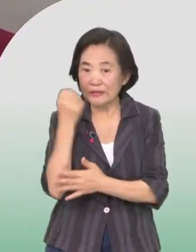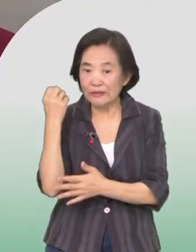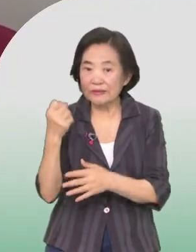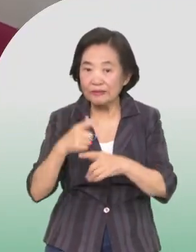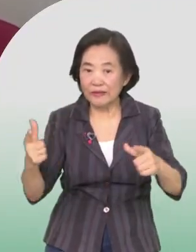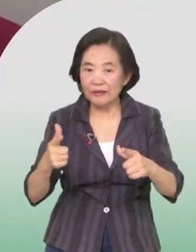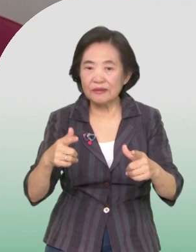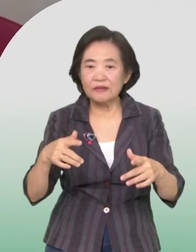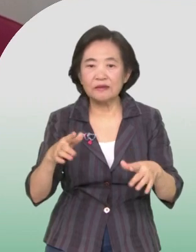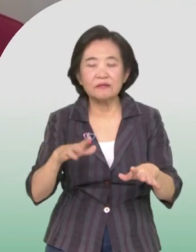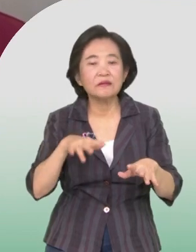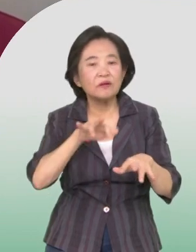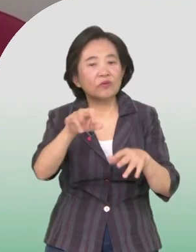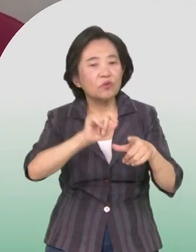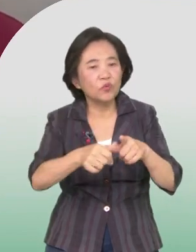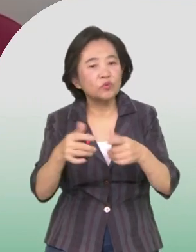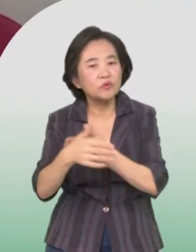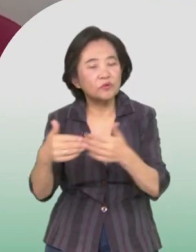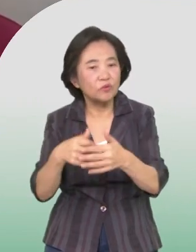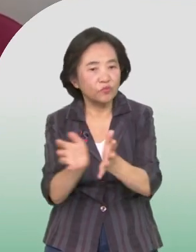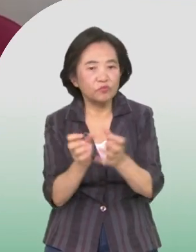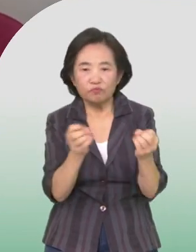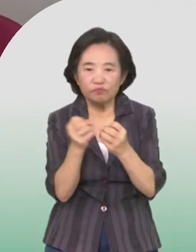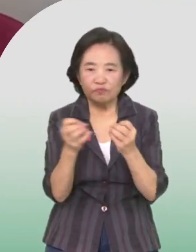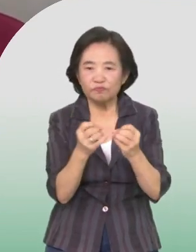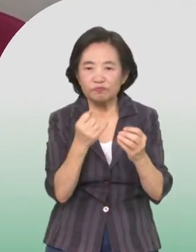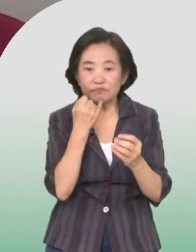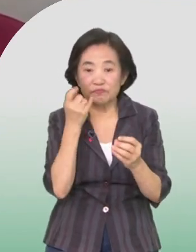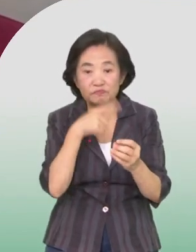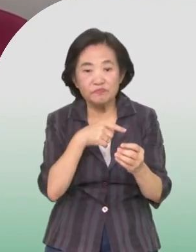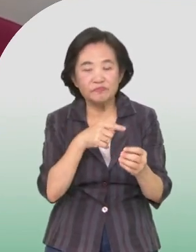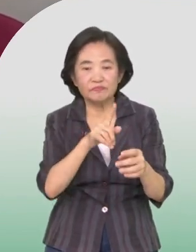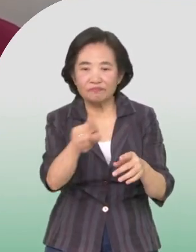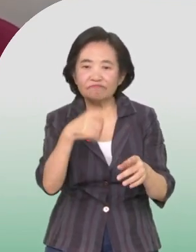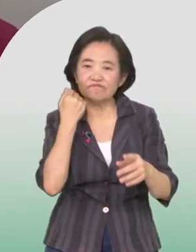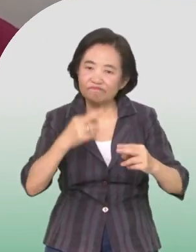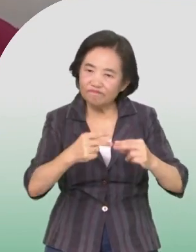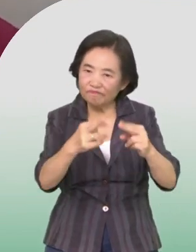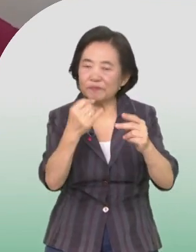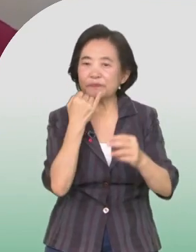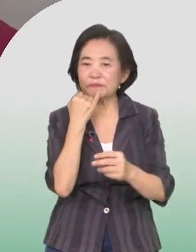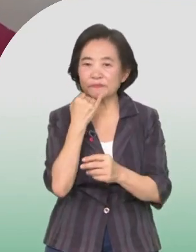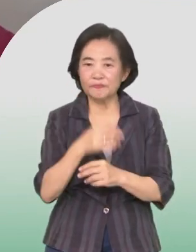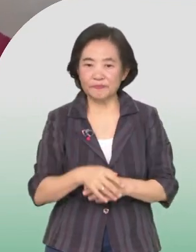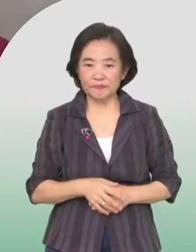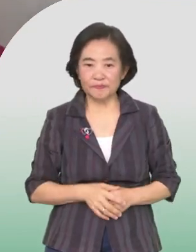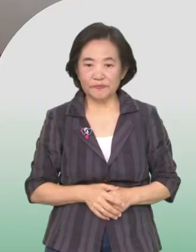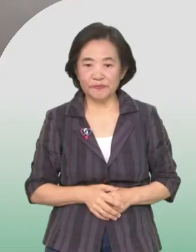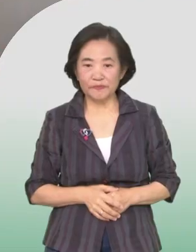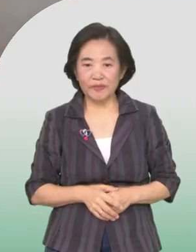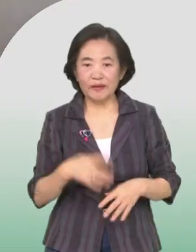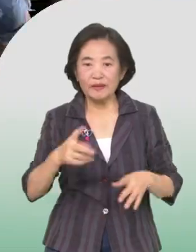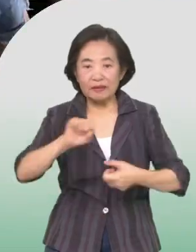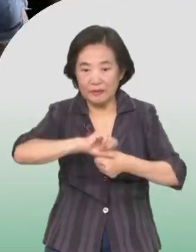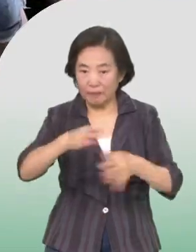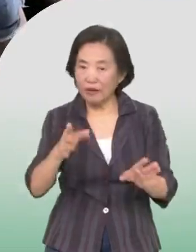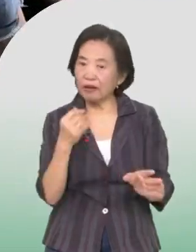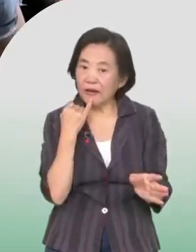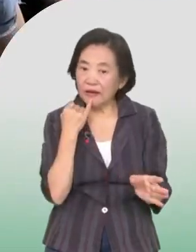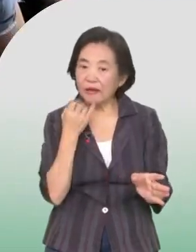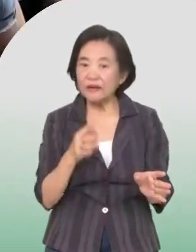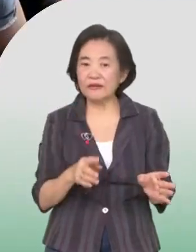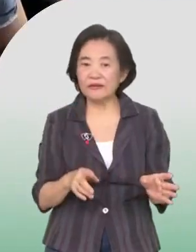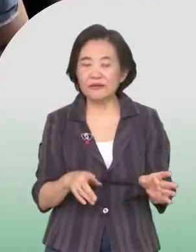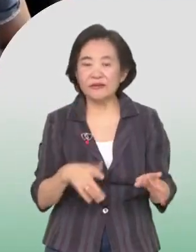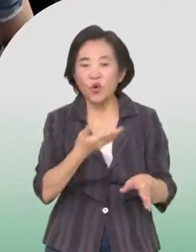续协调航空公司的状况、运能的状况，他们应该会做一个整体的考量，看是不是来做加班。 李永业